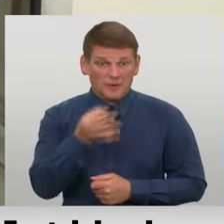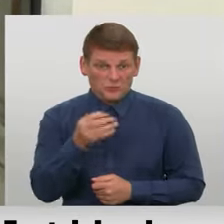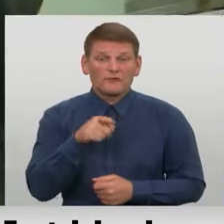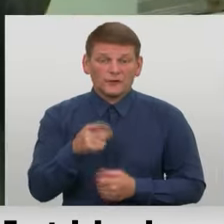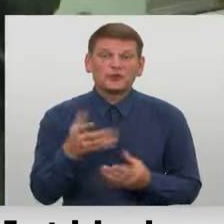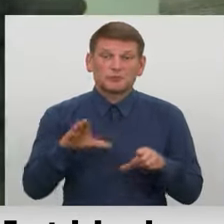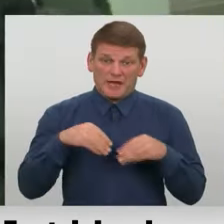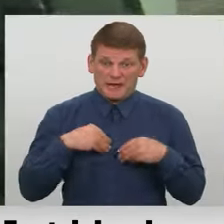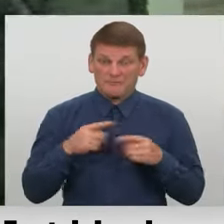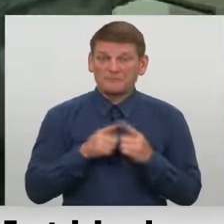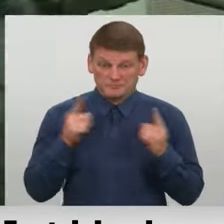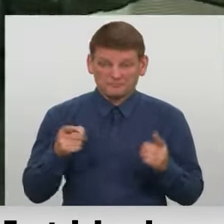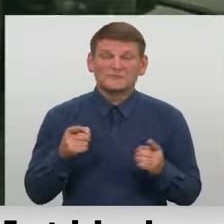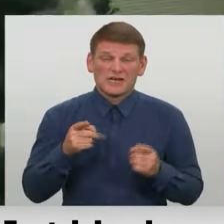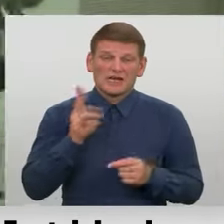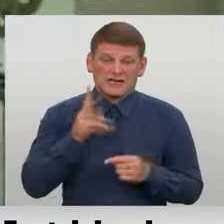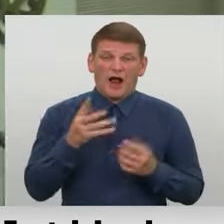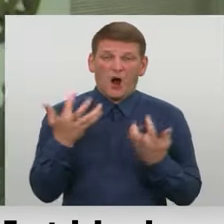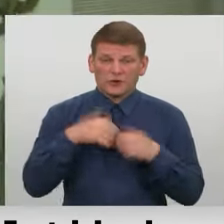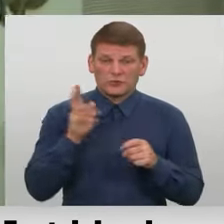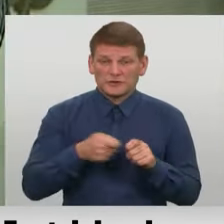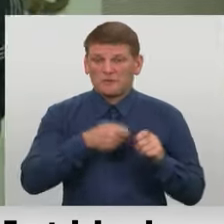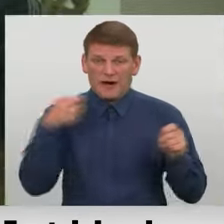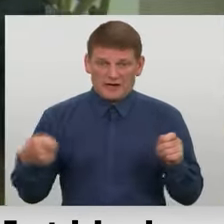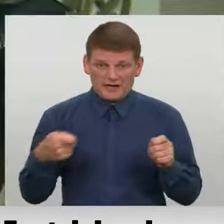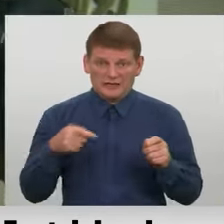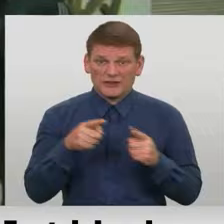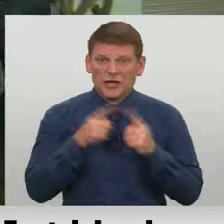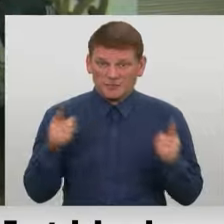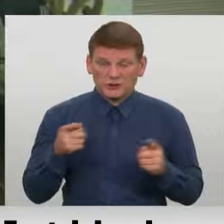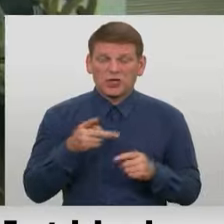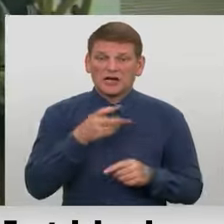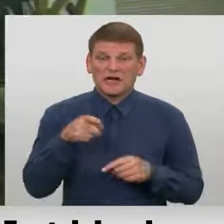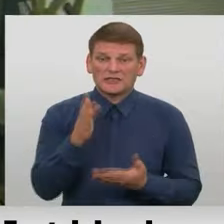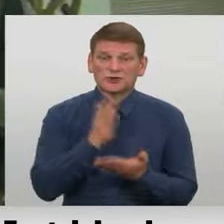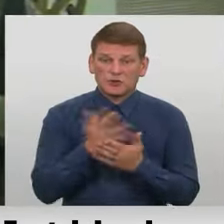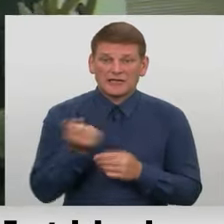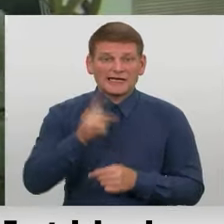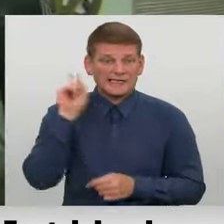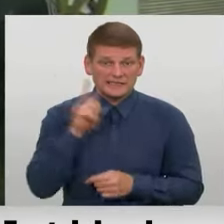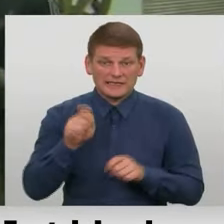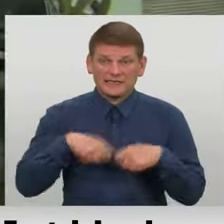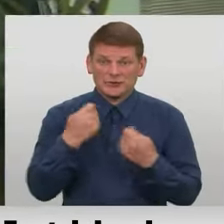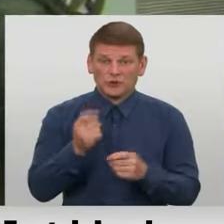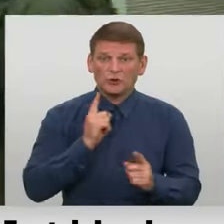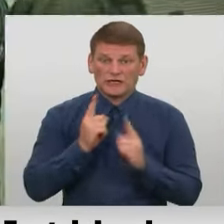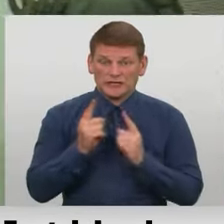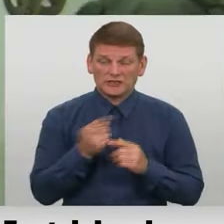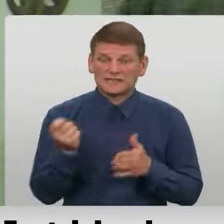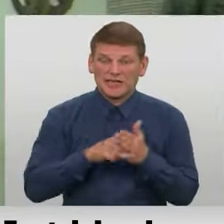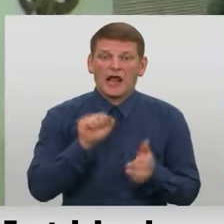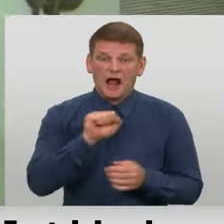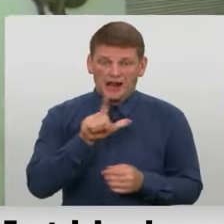pieņem. Termiņš tiks automātiski pagarināts, kā tas noticis ar pirms pāris mēnešiem Izraēlas izdoto rīkojumu slēgt Al Jazeera